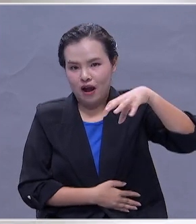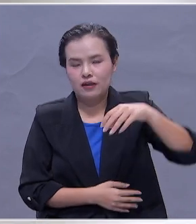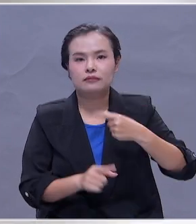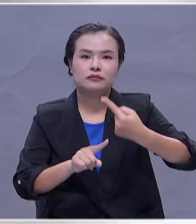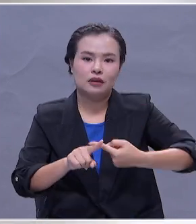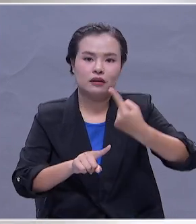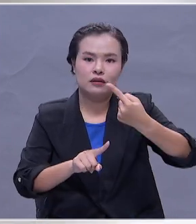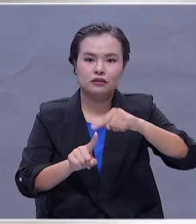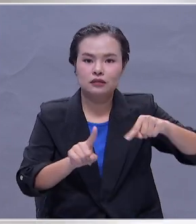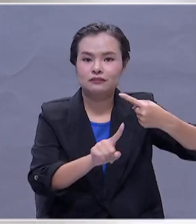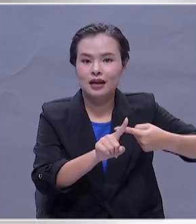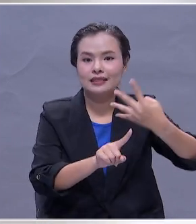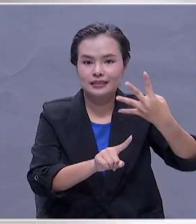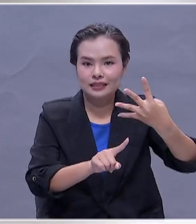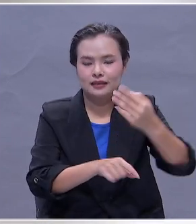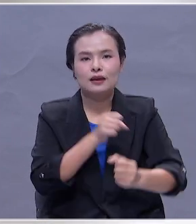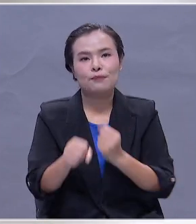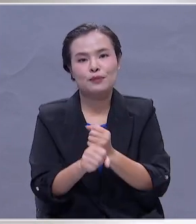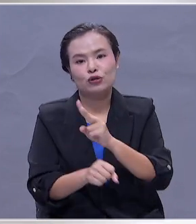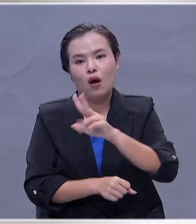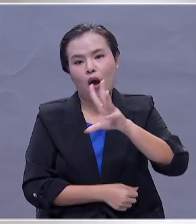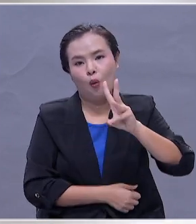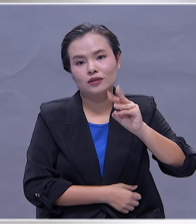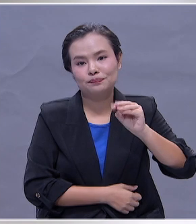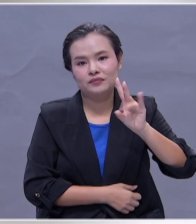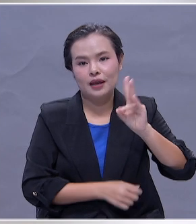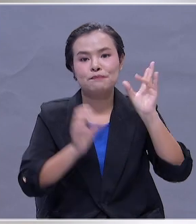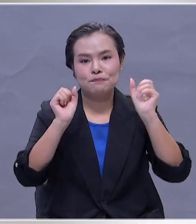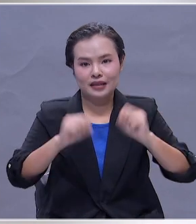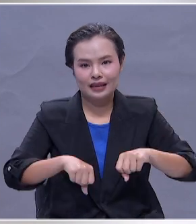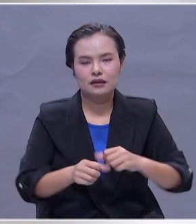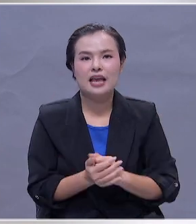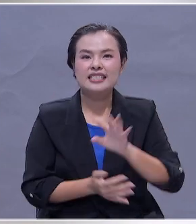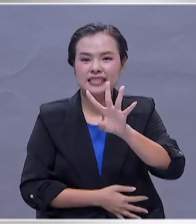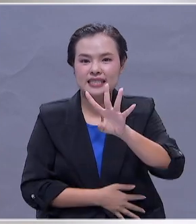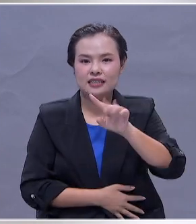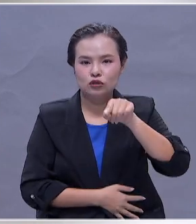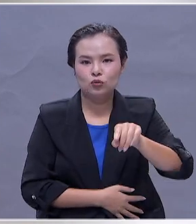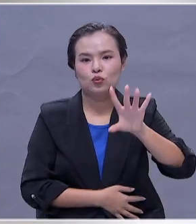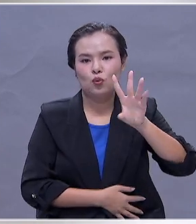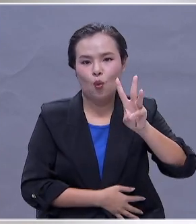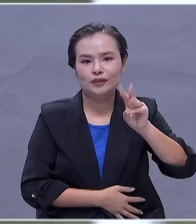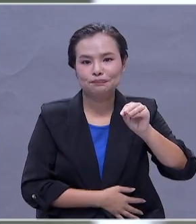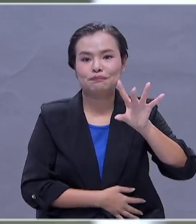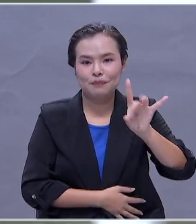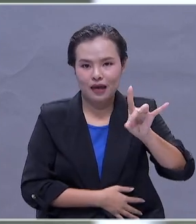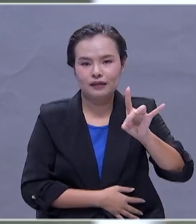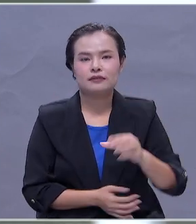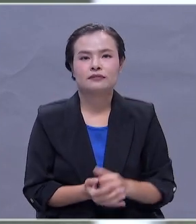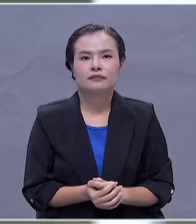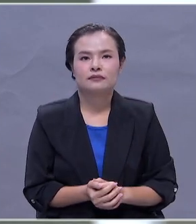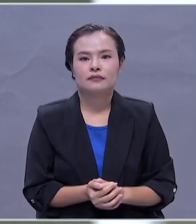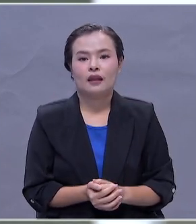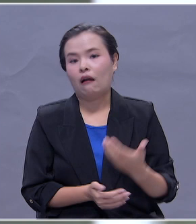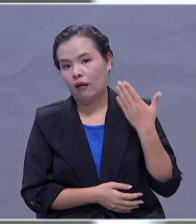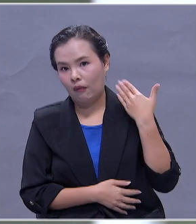มกราคมถึงเมษายน2567มติเนี่ยอยู่ที่ 4กี่บาท 68สตางค์ต่อหน่วยแล้วก่อน